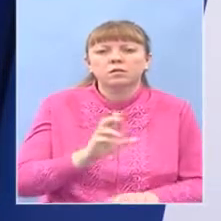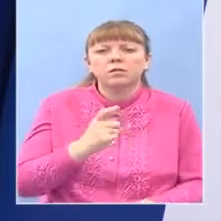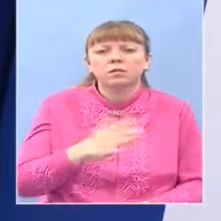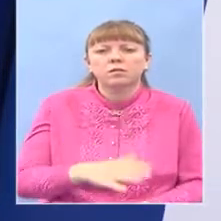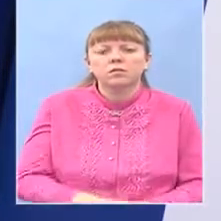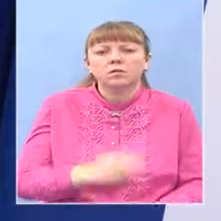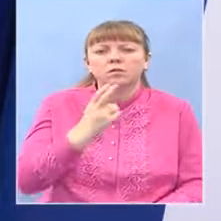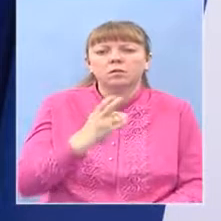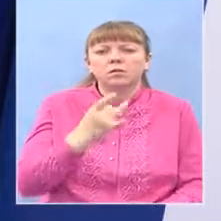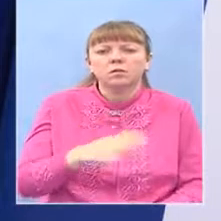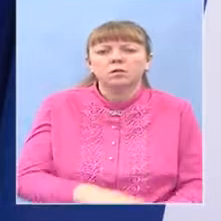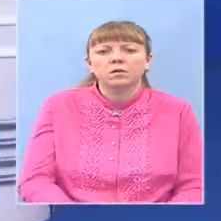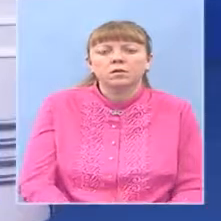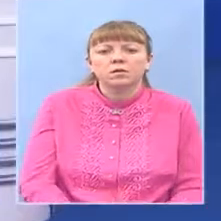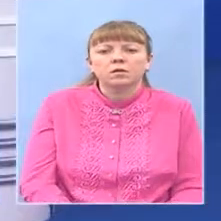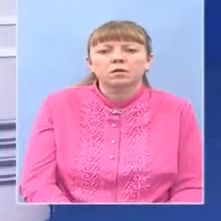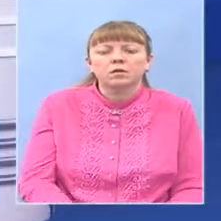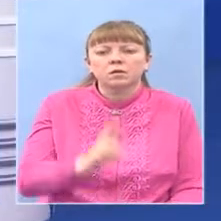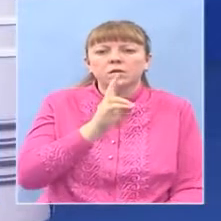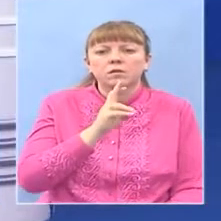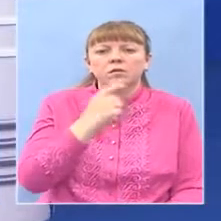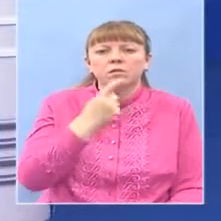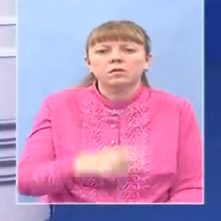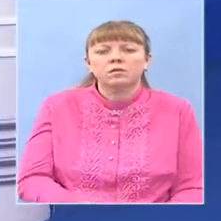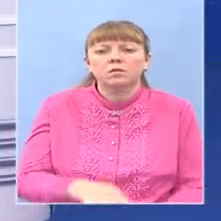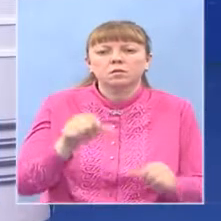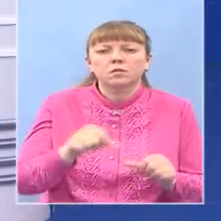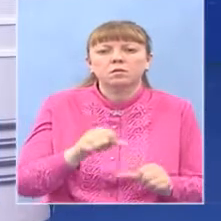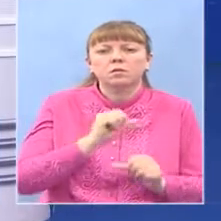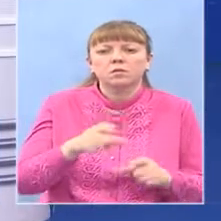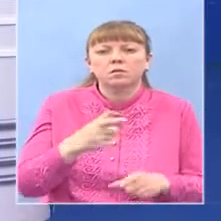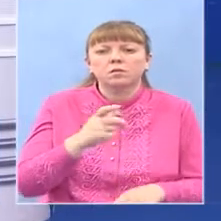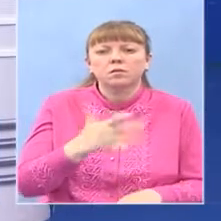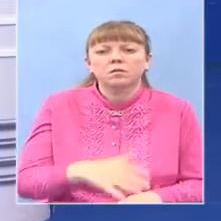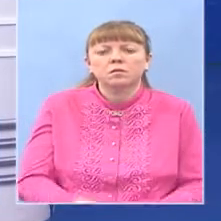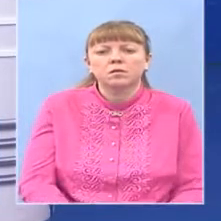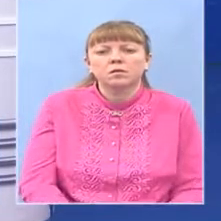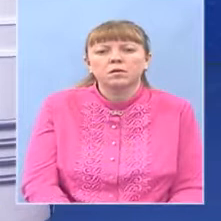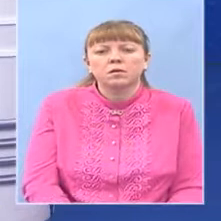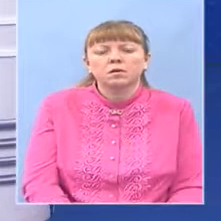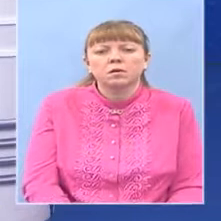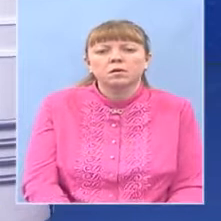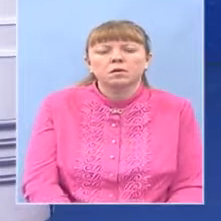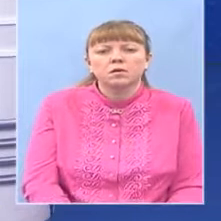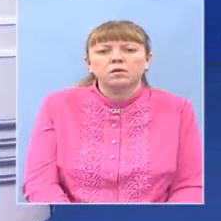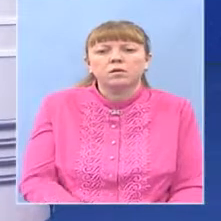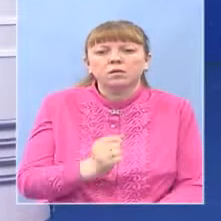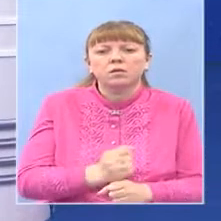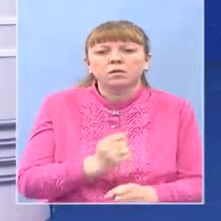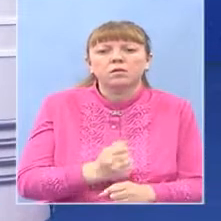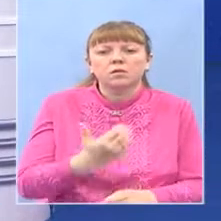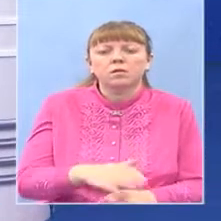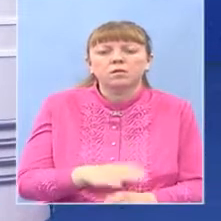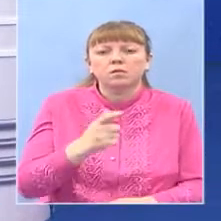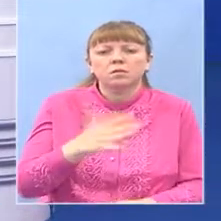таких вот социальных проектов. Сейчас государственный орган имеет право даже сам мониторить, должен размещать вообще даже как бы